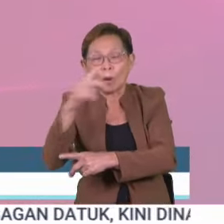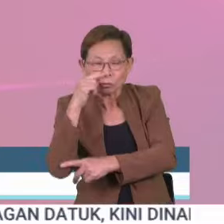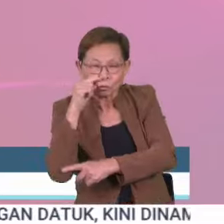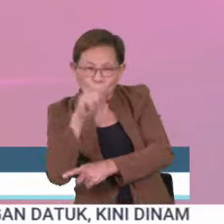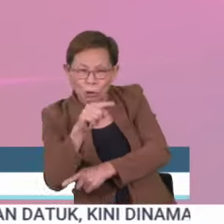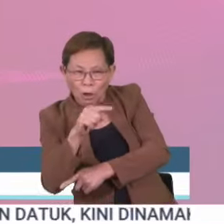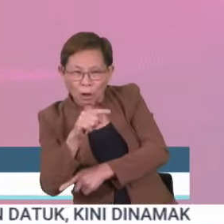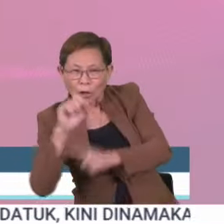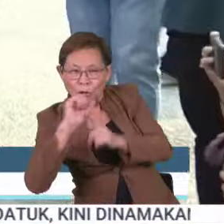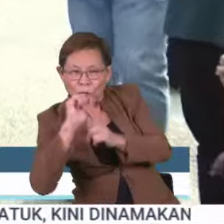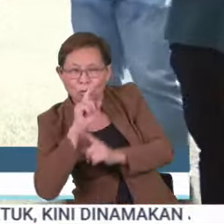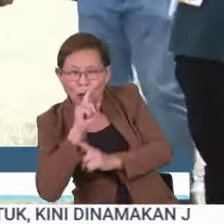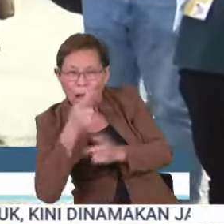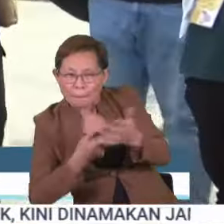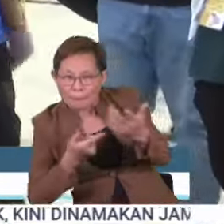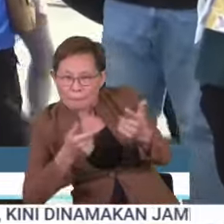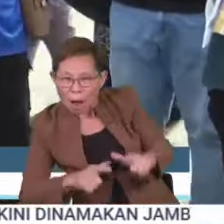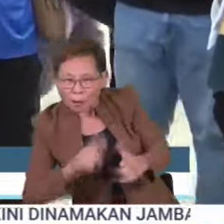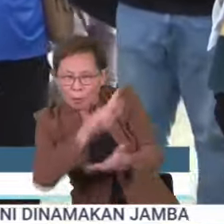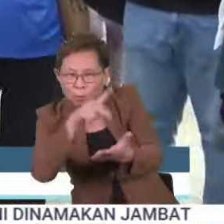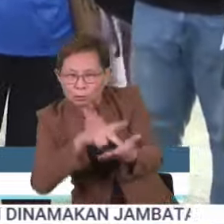pengundian.